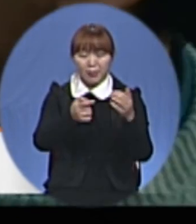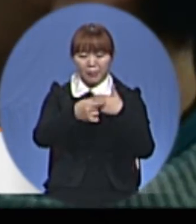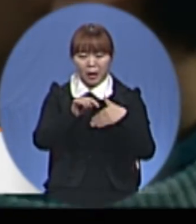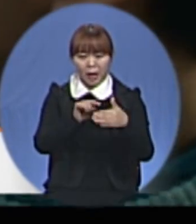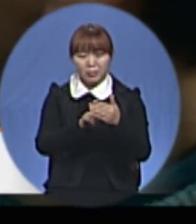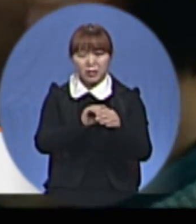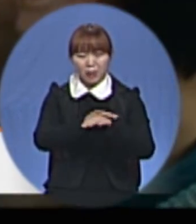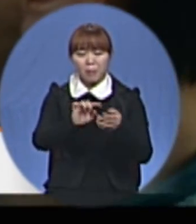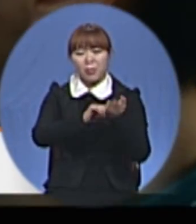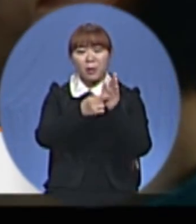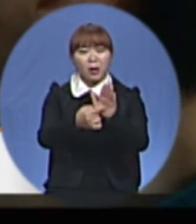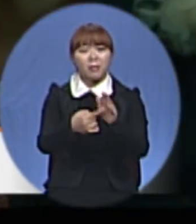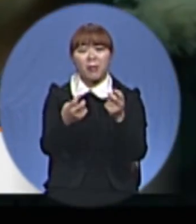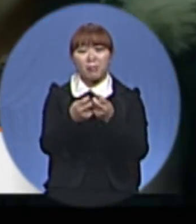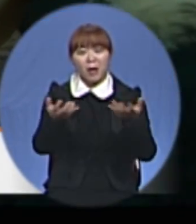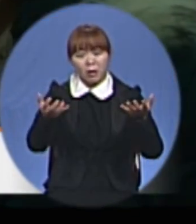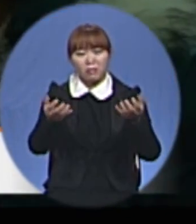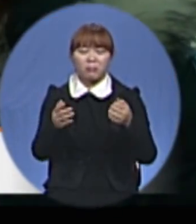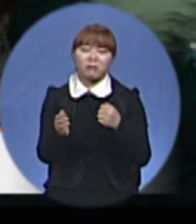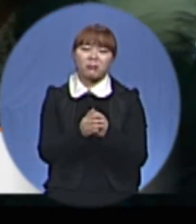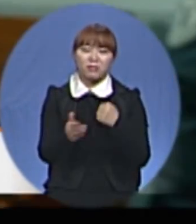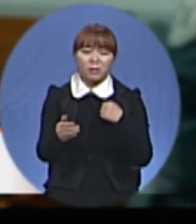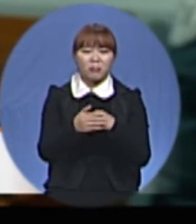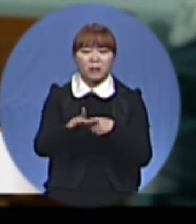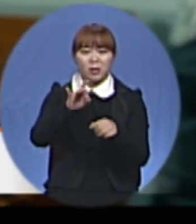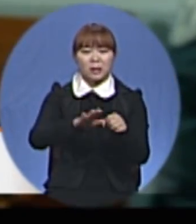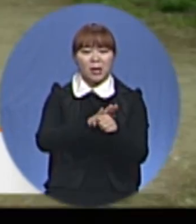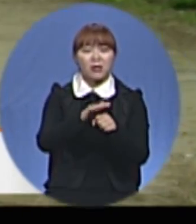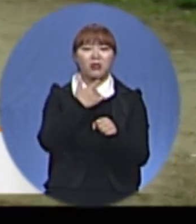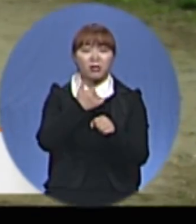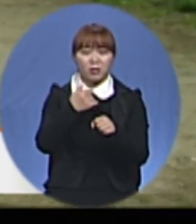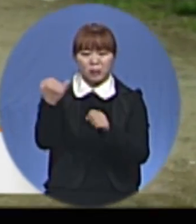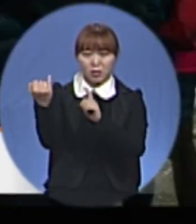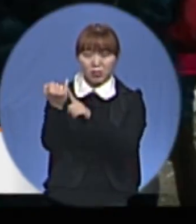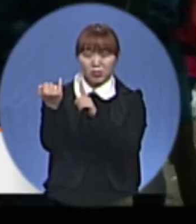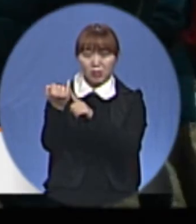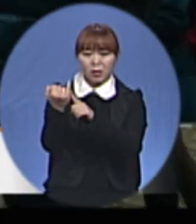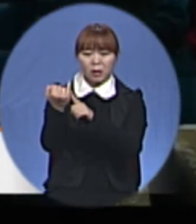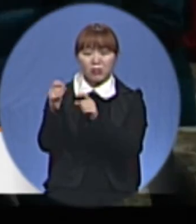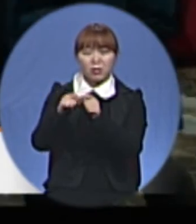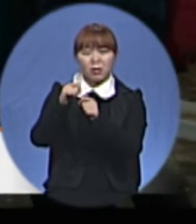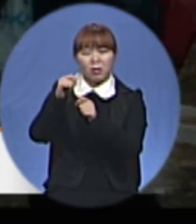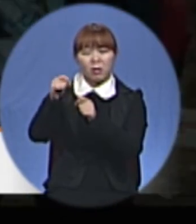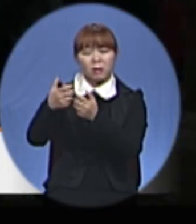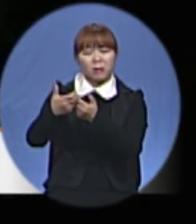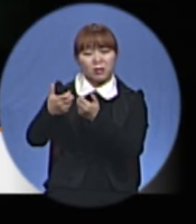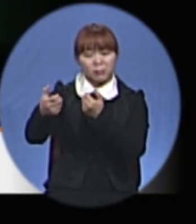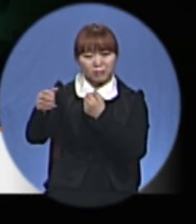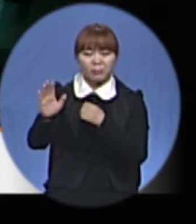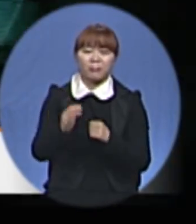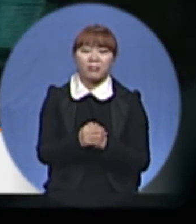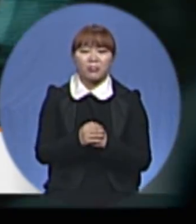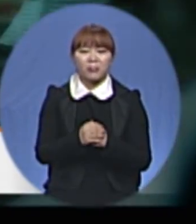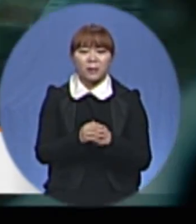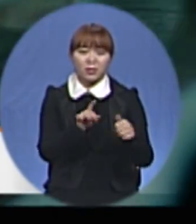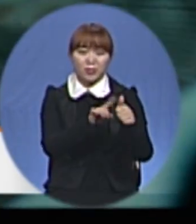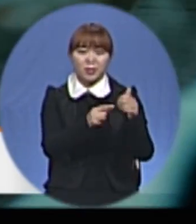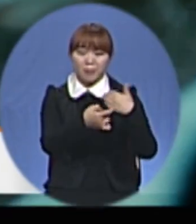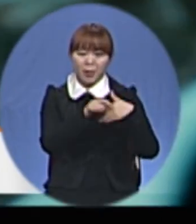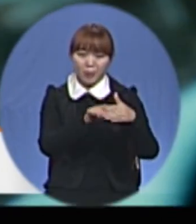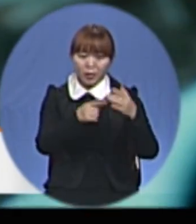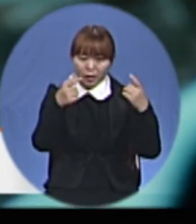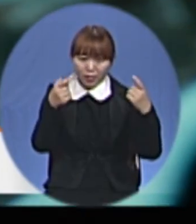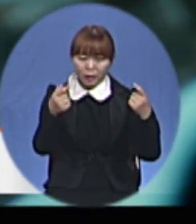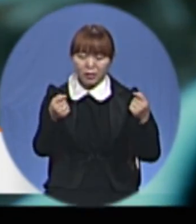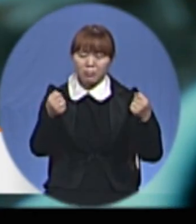감정을 제대로 표현하는 법을 몰라서 첫사랑이었던 그녀를 영영 놓치고 만다. 민식의 마음과